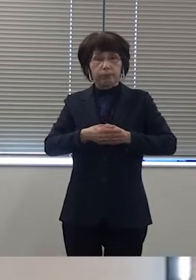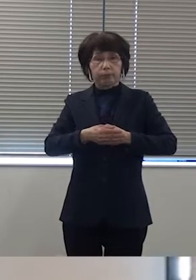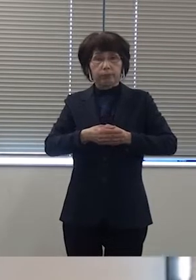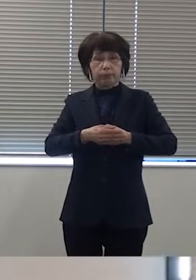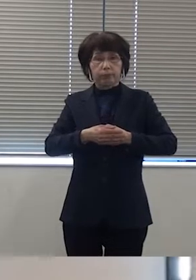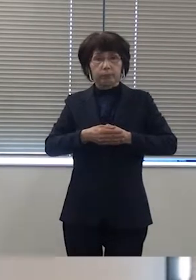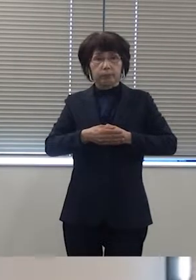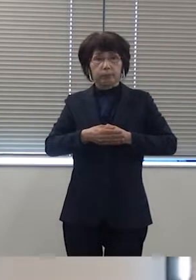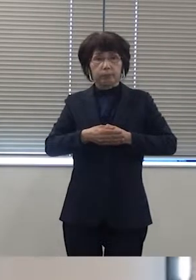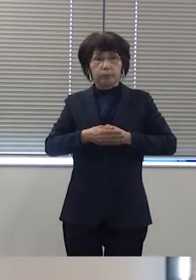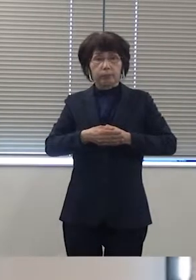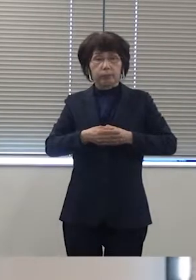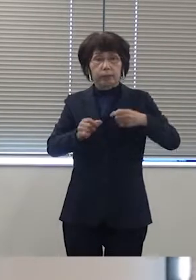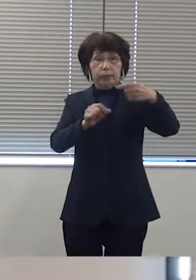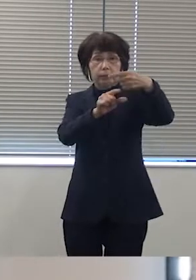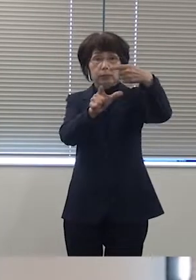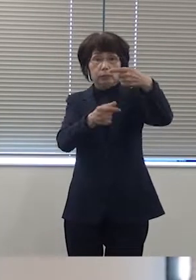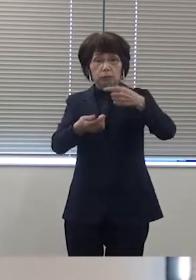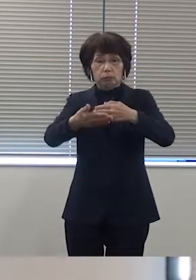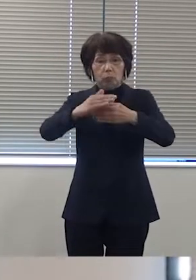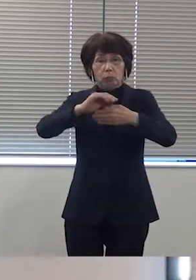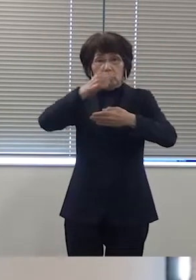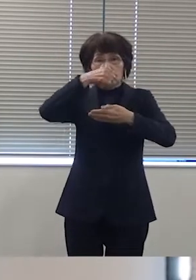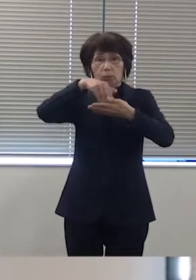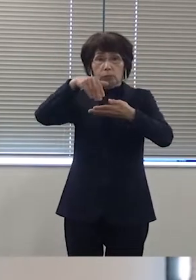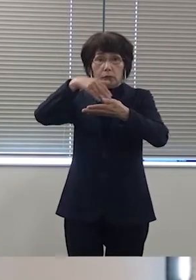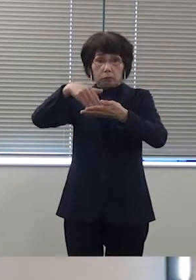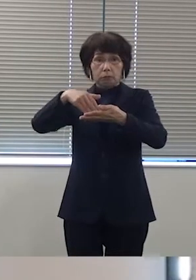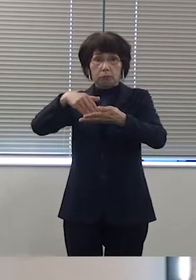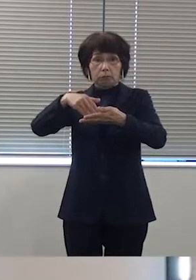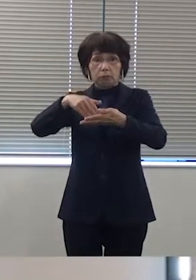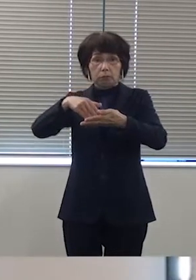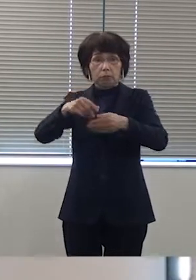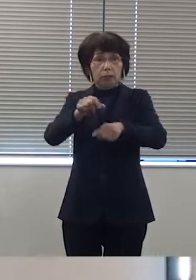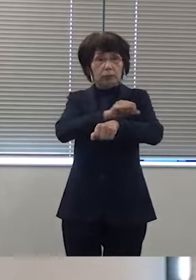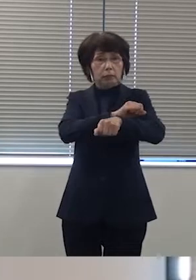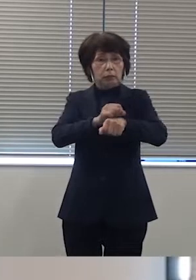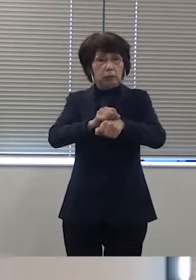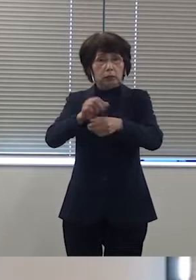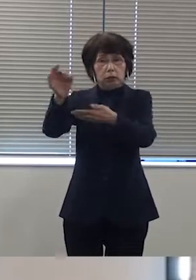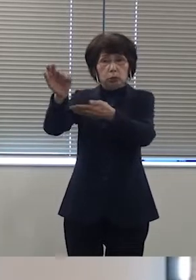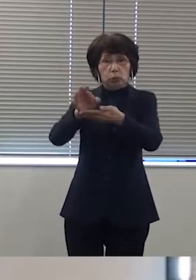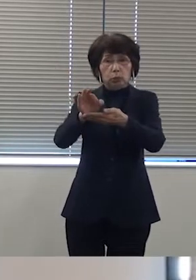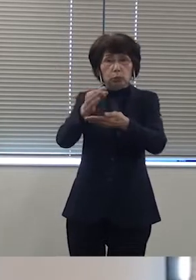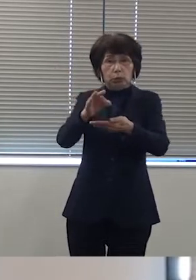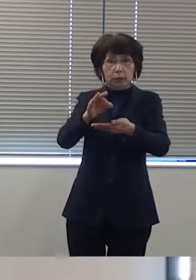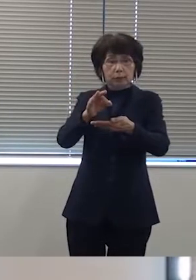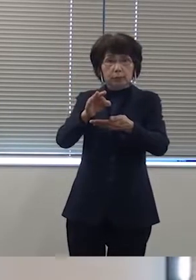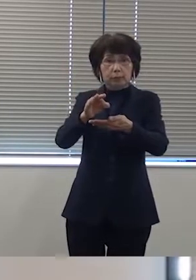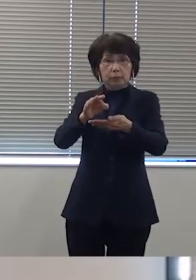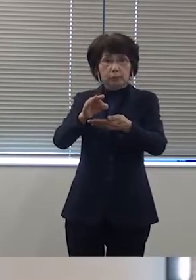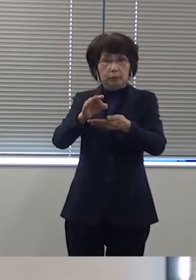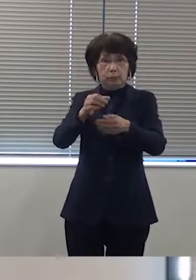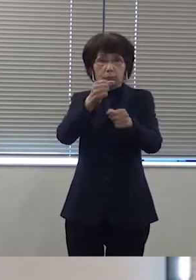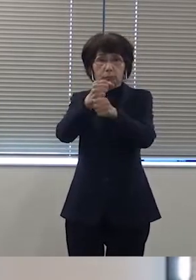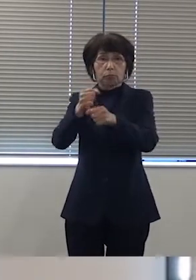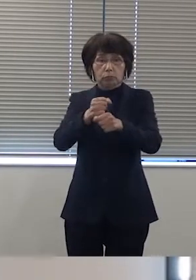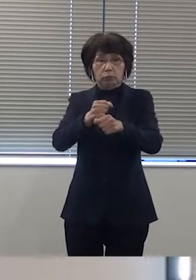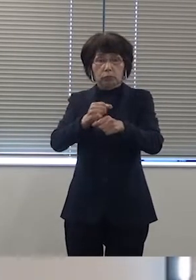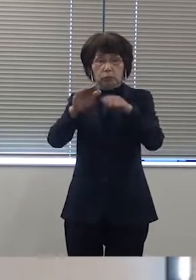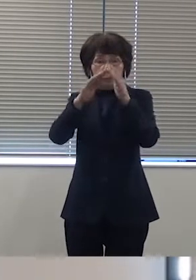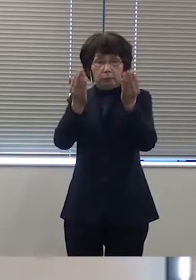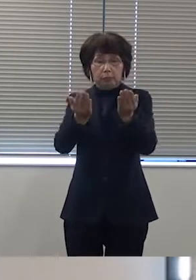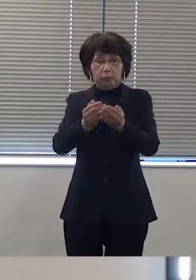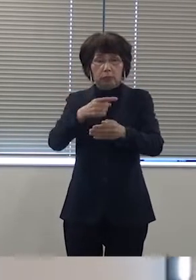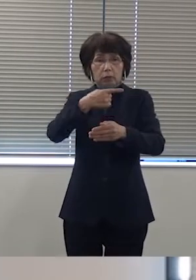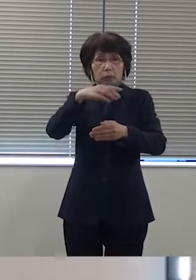が、1月の補正予算、これ臨時給金等を見ましたが、全体として1億6000万